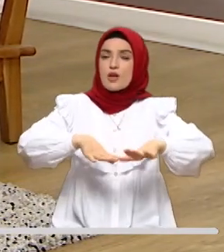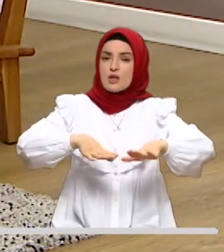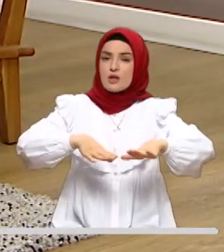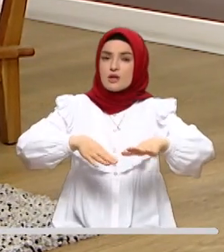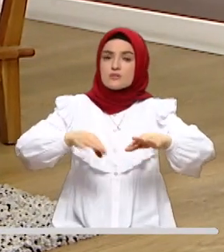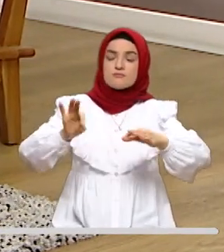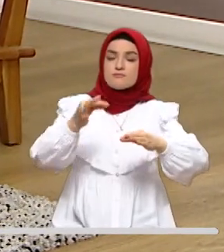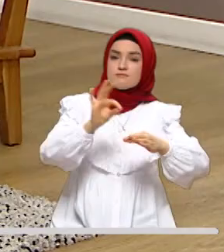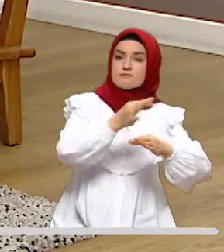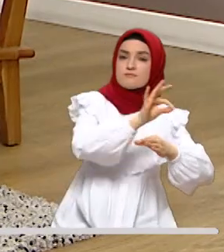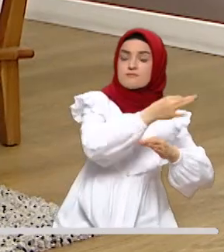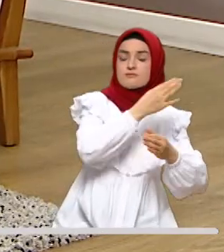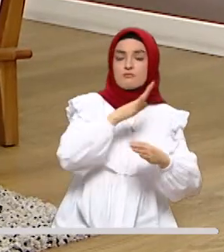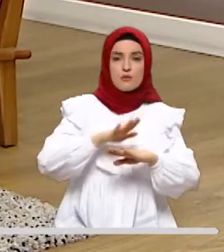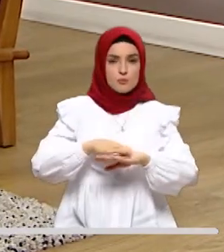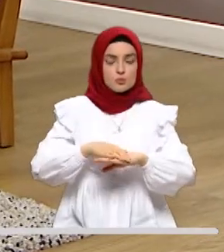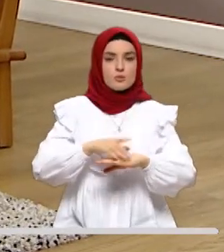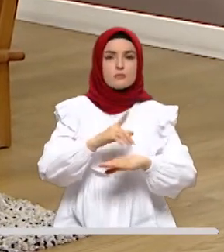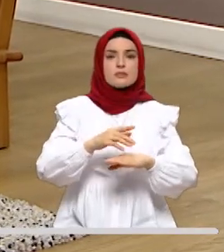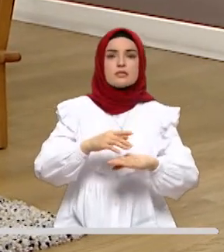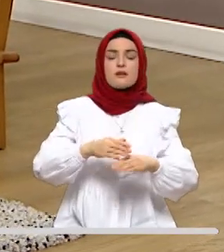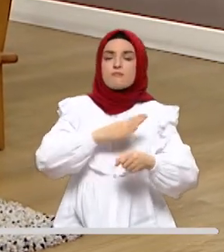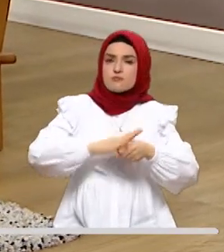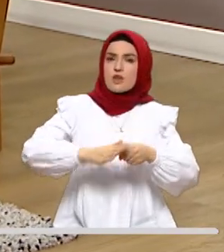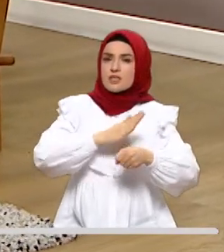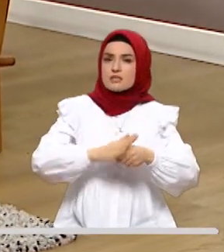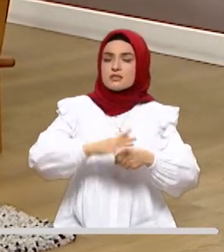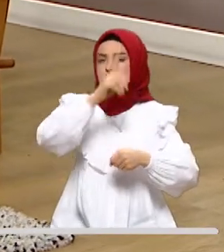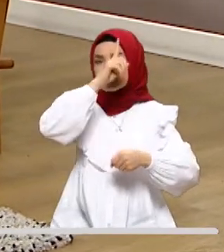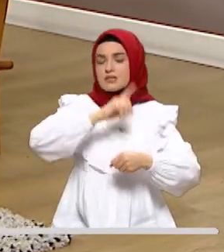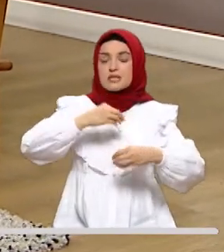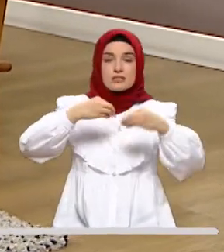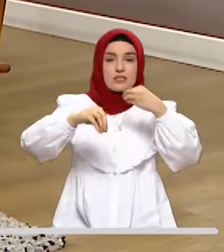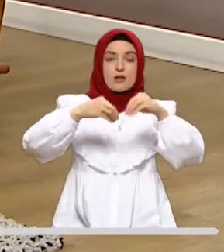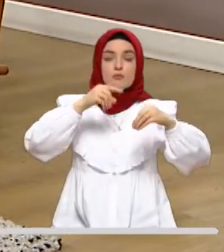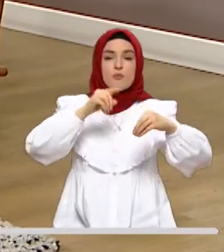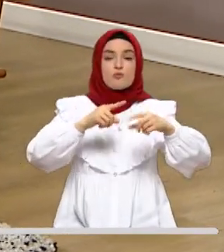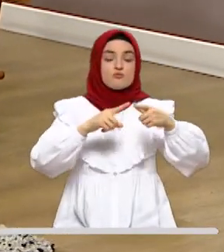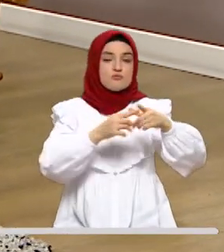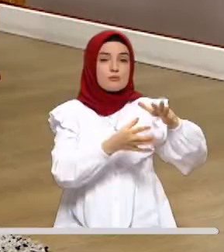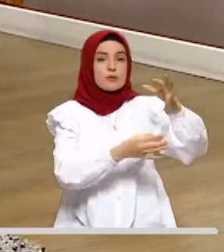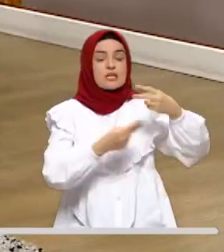yaptırıyor ve Kayseri'deki ilk ticaret merkezini Fatma Bacı açtırmıştır. Bunun yanı